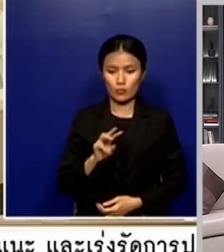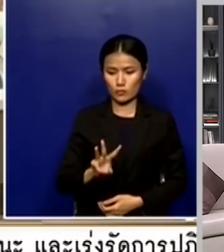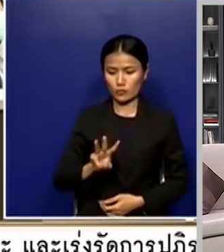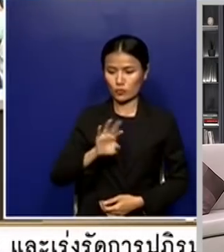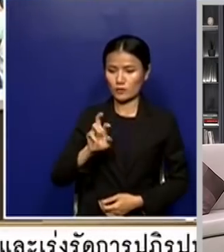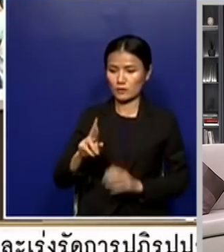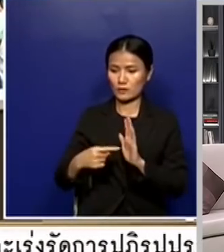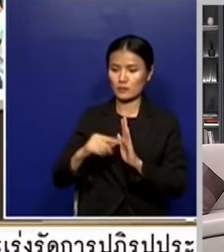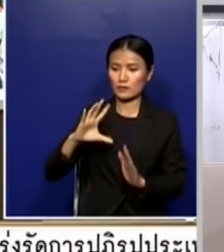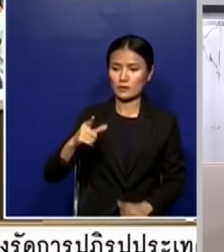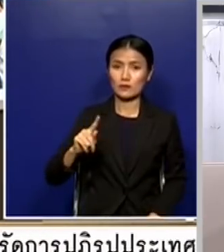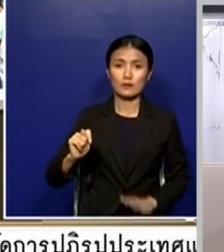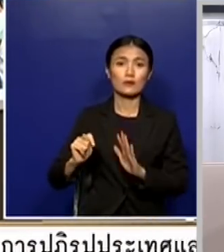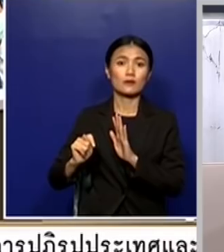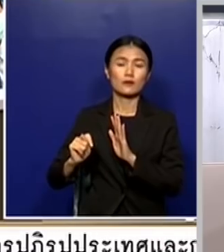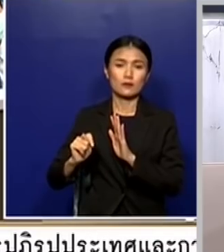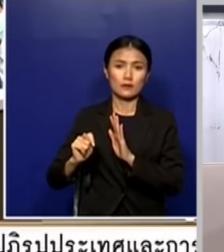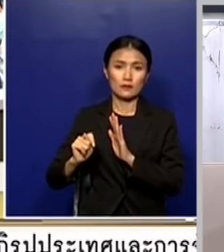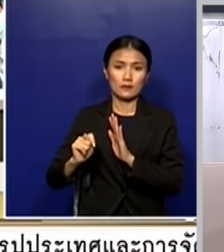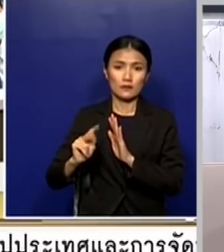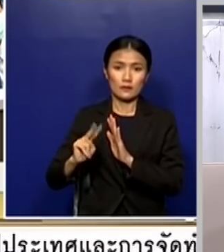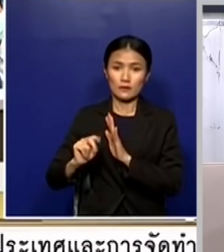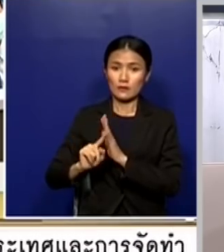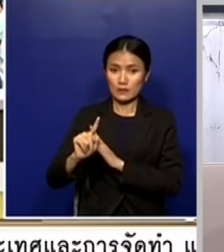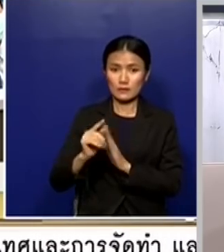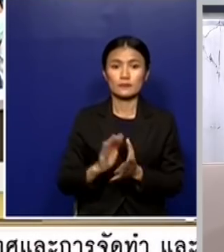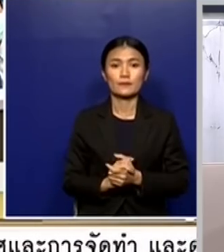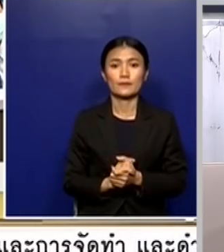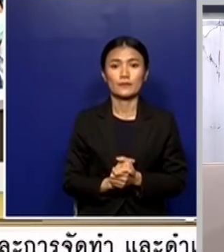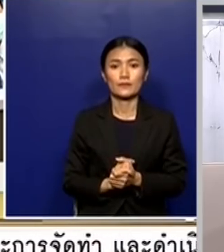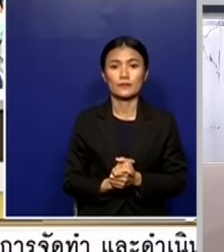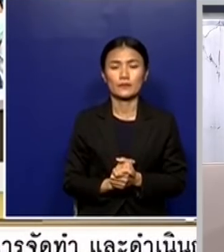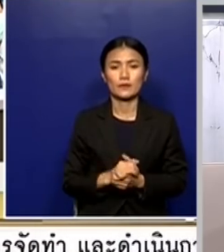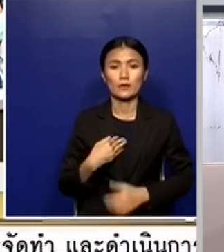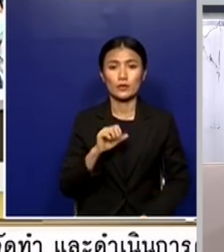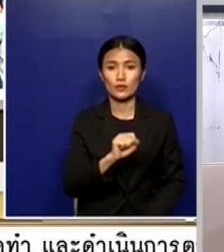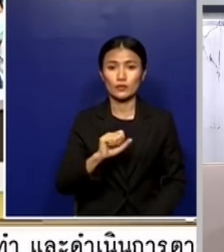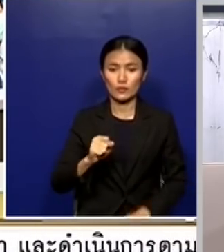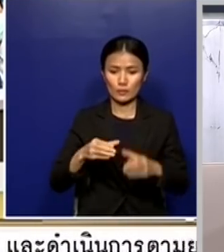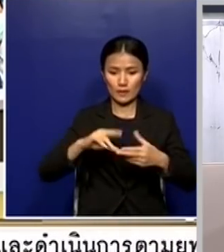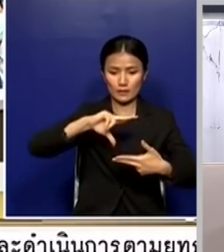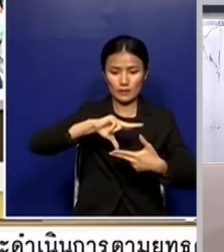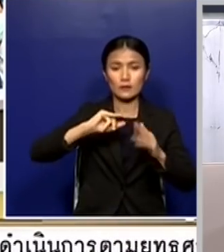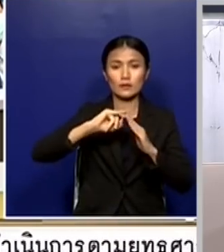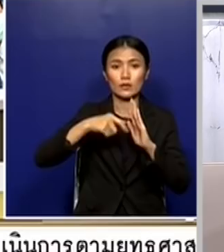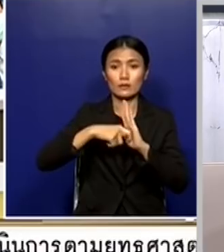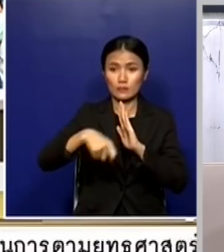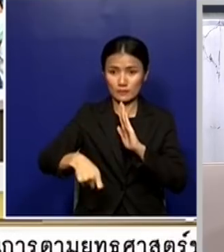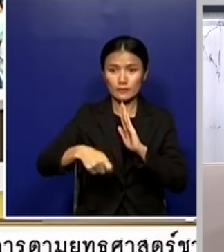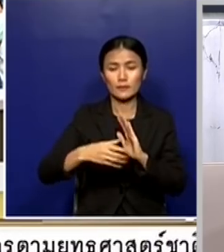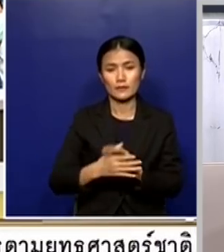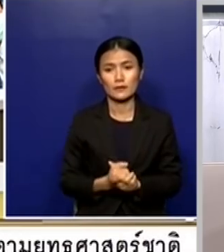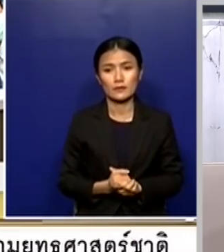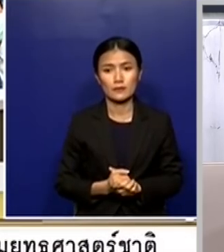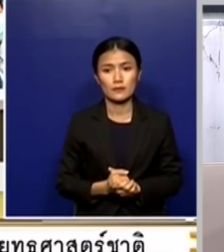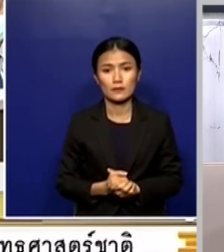ของพลตำรวจเสรีพิสุทธิ์นะฮะตอบโต้ไปเนี่ยก็เจ็บแสบเหมือนกันนะนอกเหนือจากนั้นครับแหมท้ายๆชั่วโมงของ